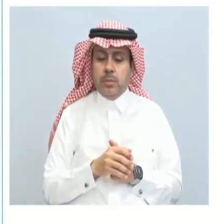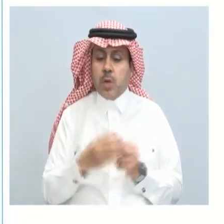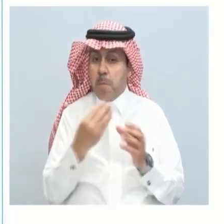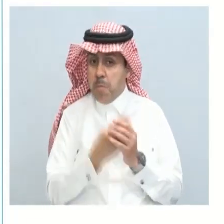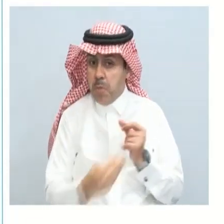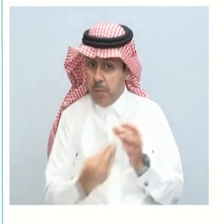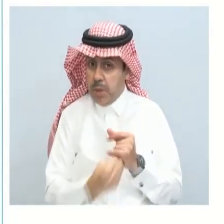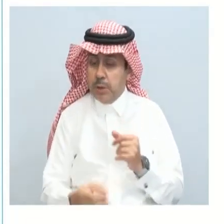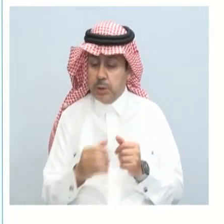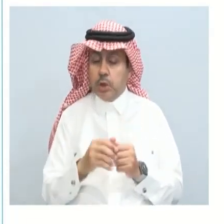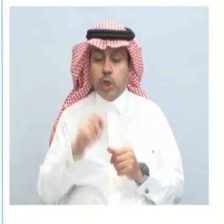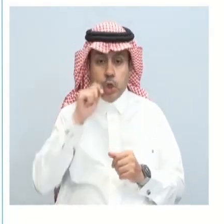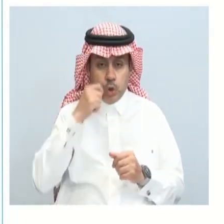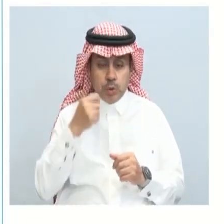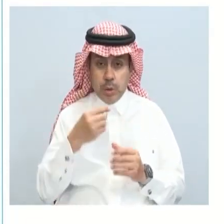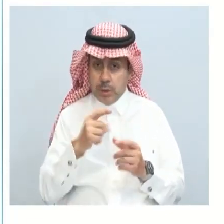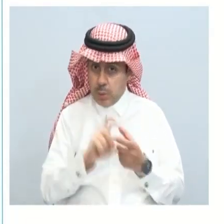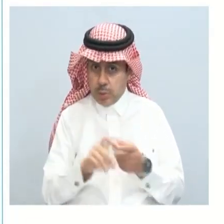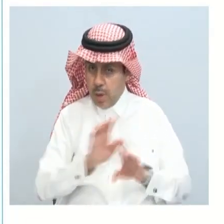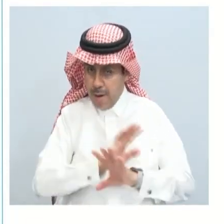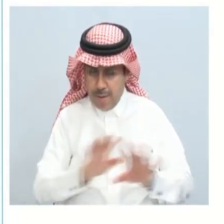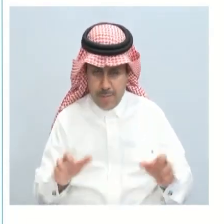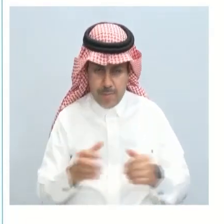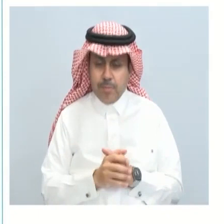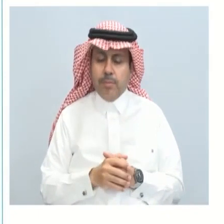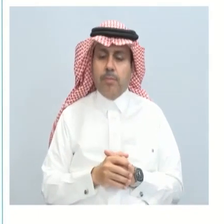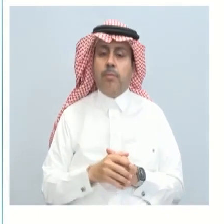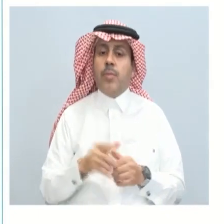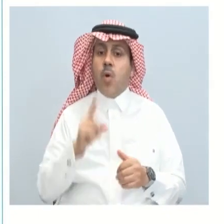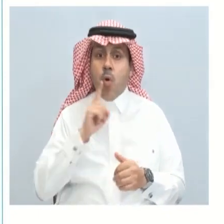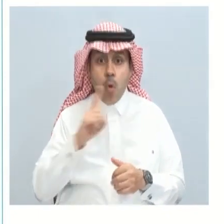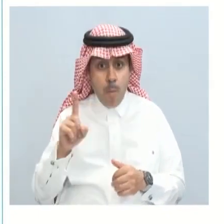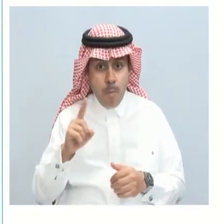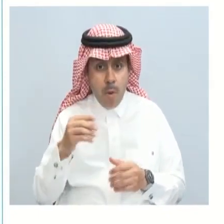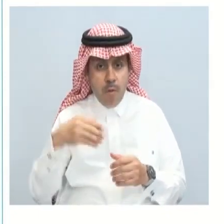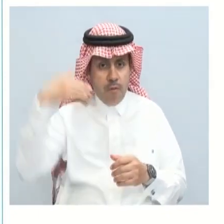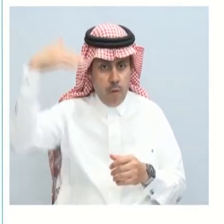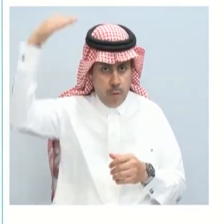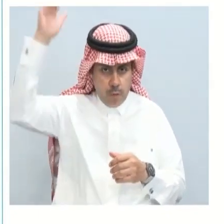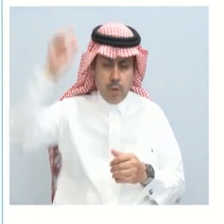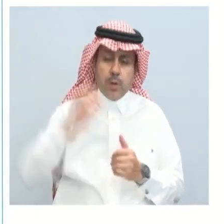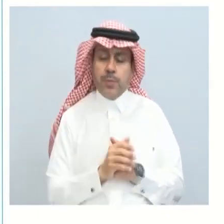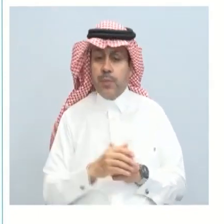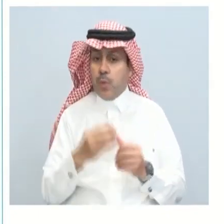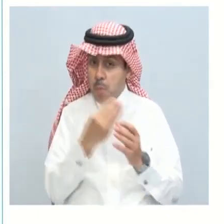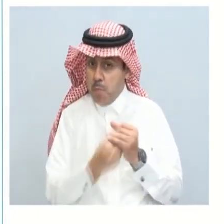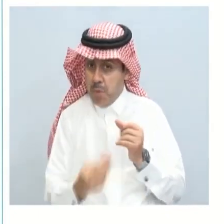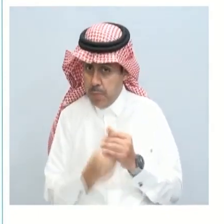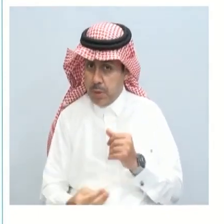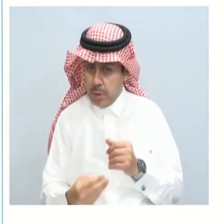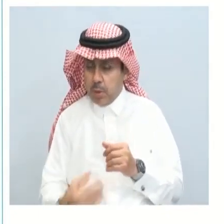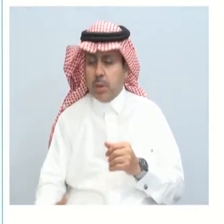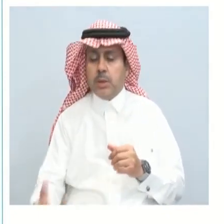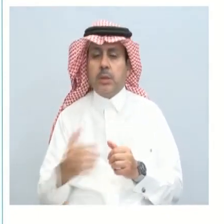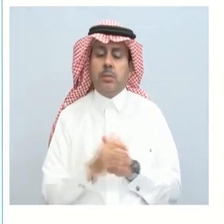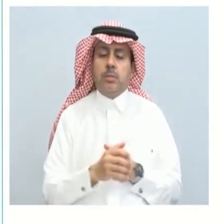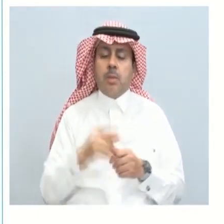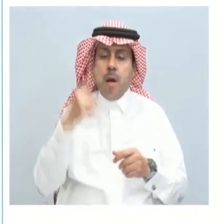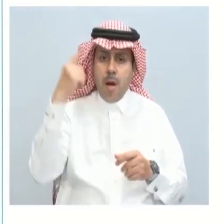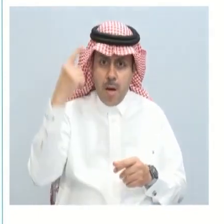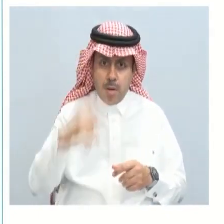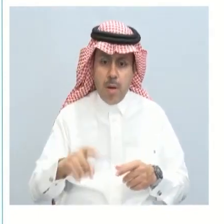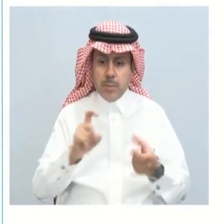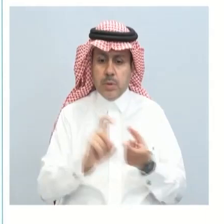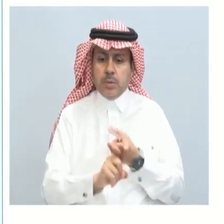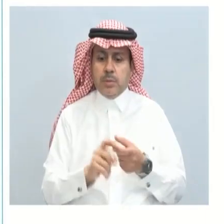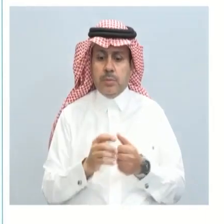بنات الرجل وحفيدات يعني بنته وا وبنت بنته وان نزلت